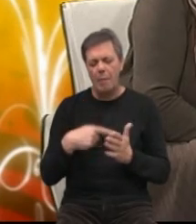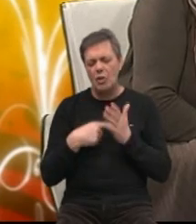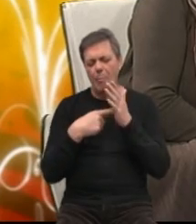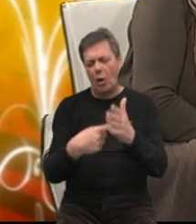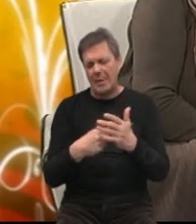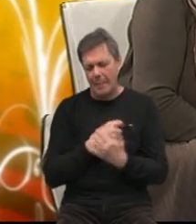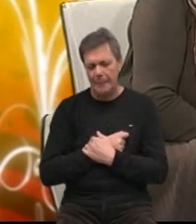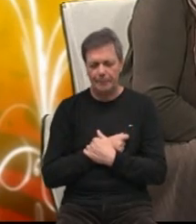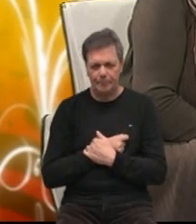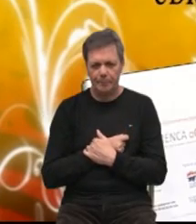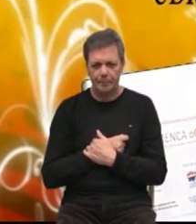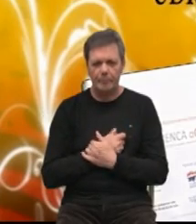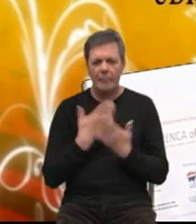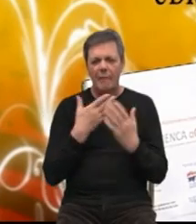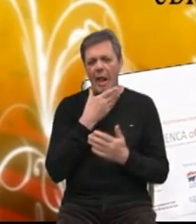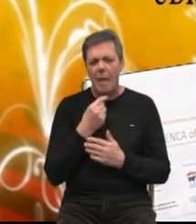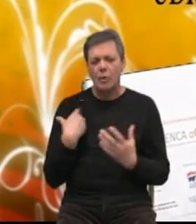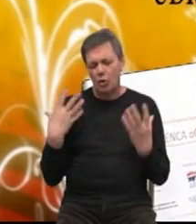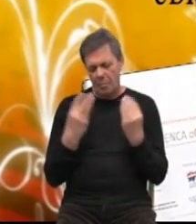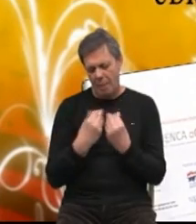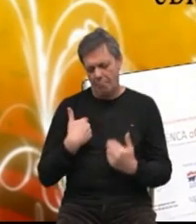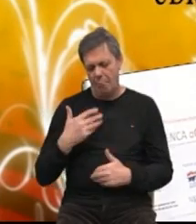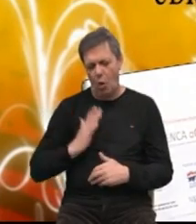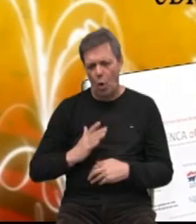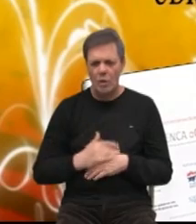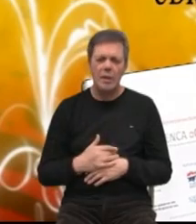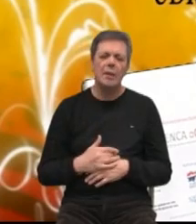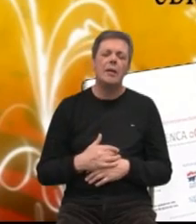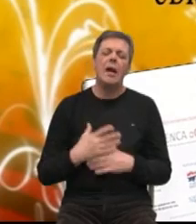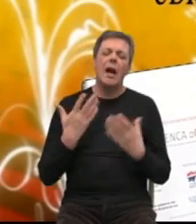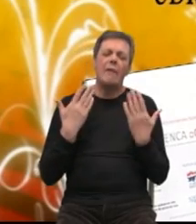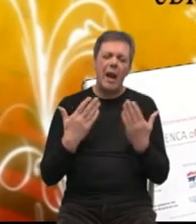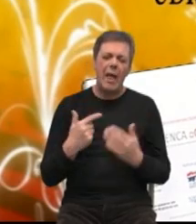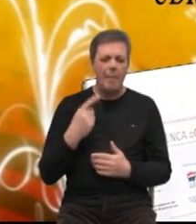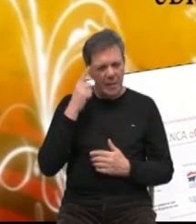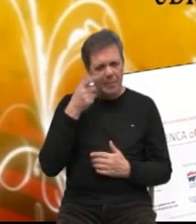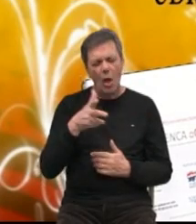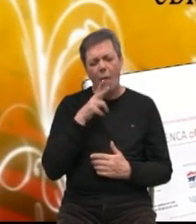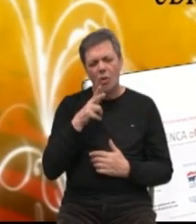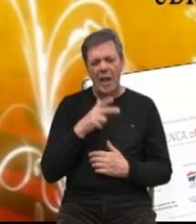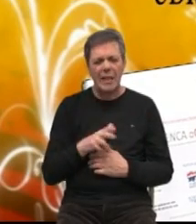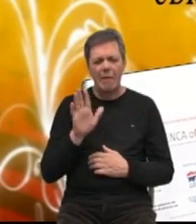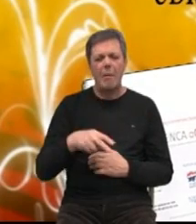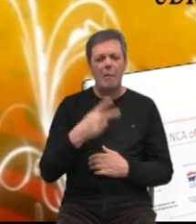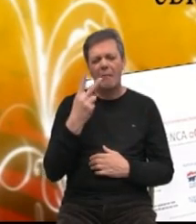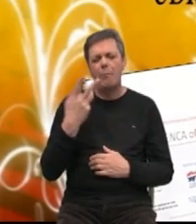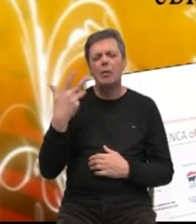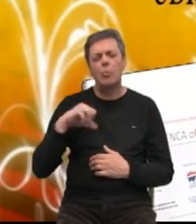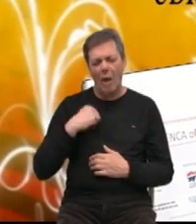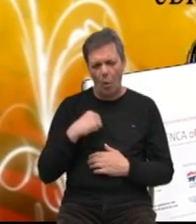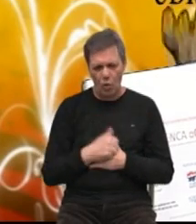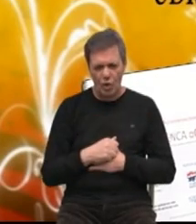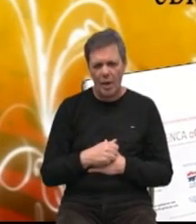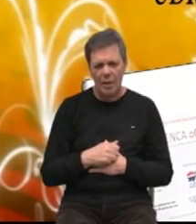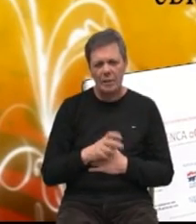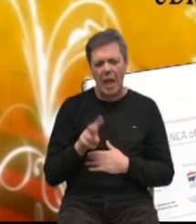na dobro, Edukalu. Evo, hvala vam lijepo što ste bile moje gošće, od srca vam hvala. Mislim da ovo zahtjeva bar 2-3 puta godišnje